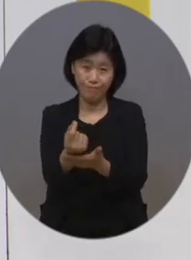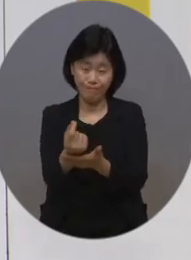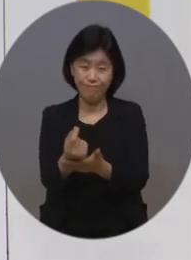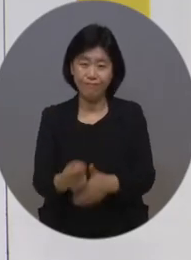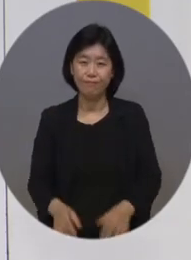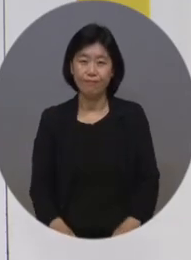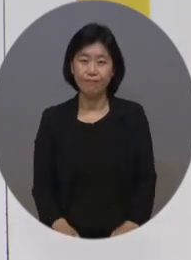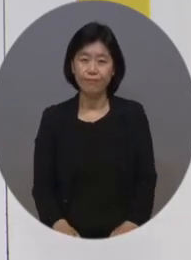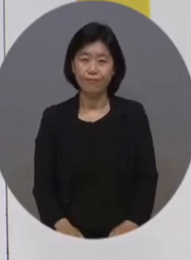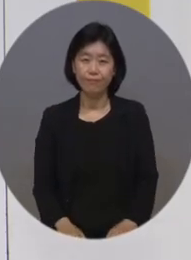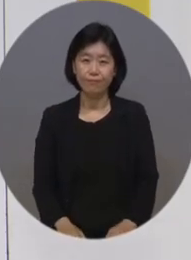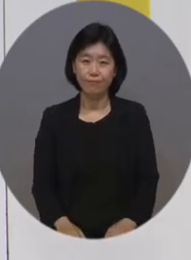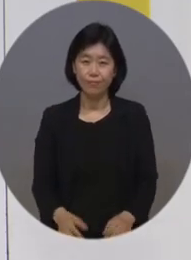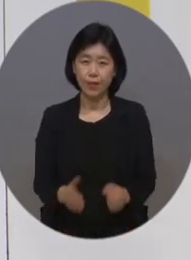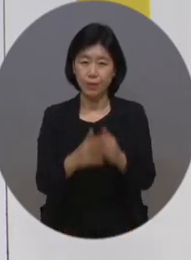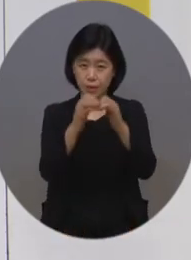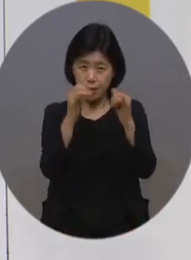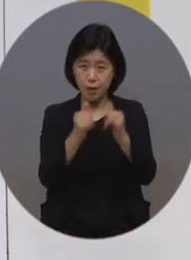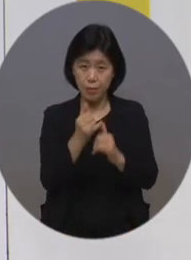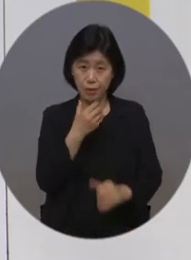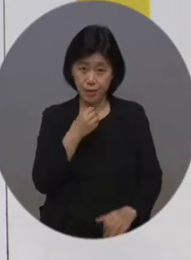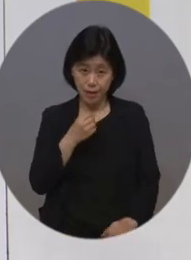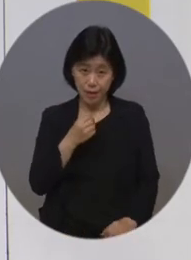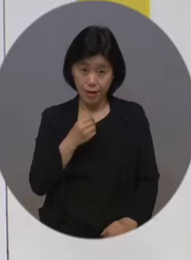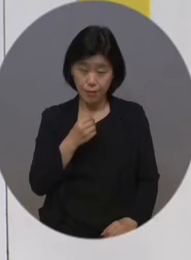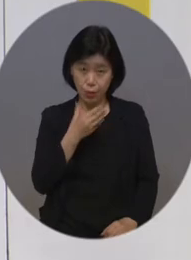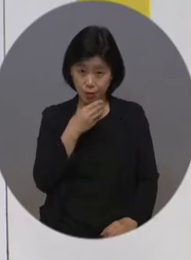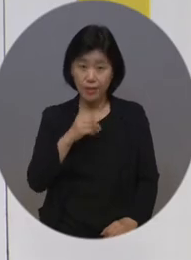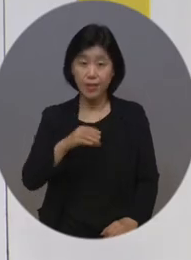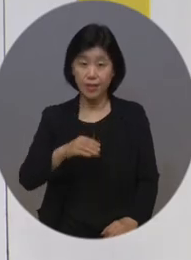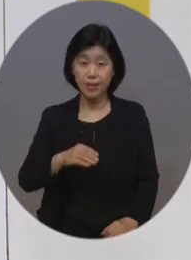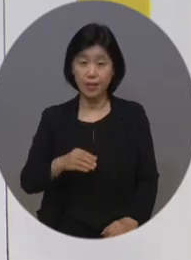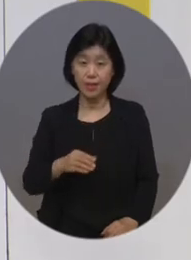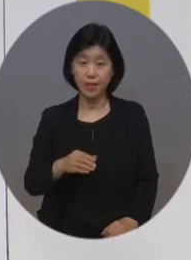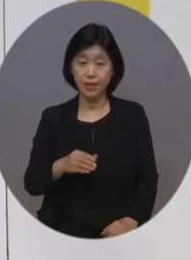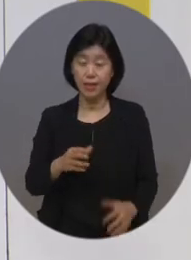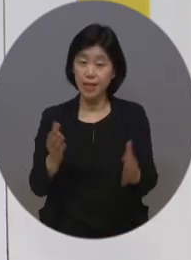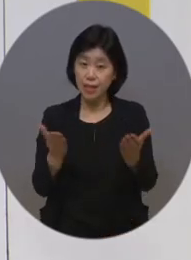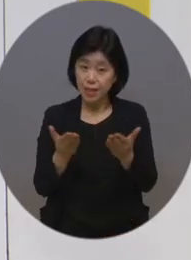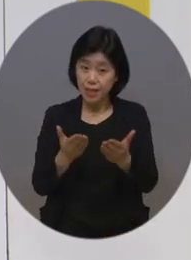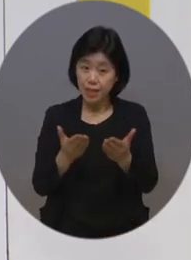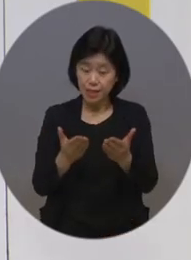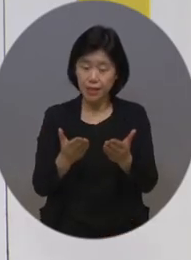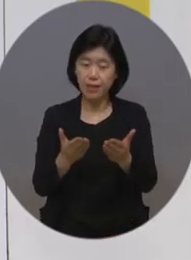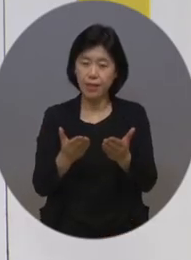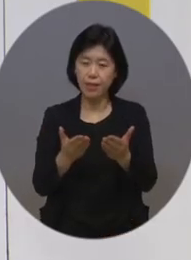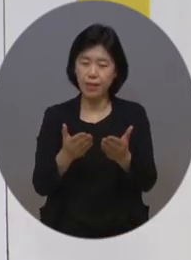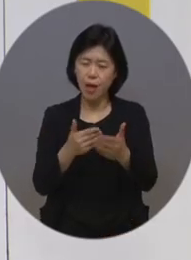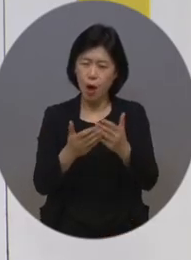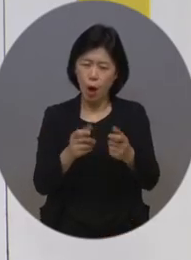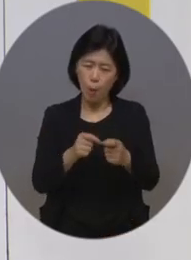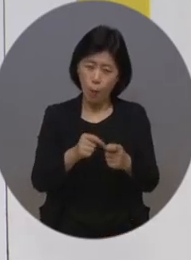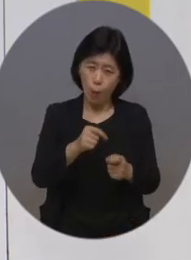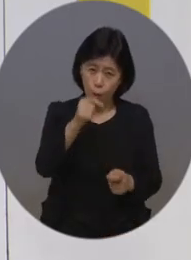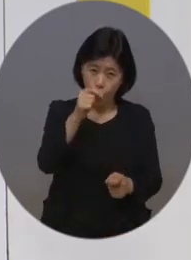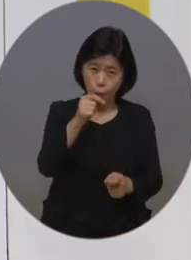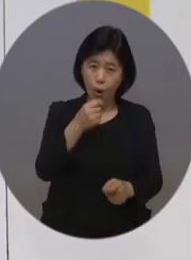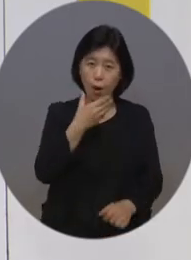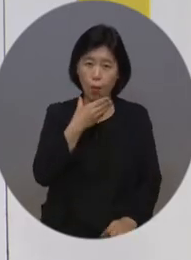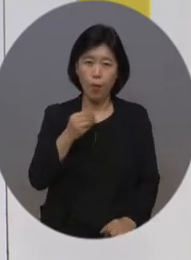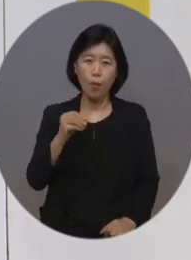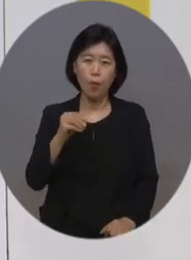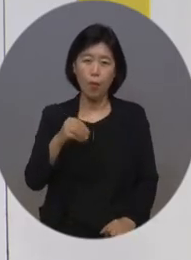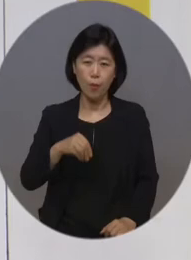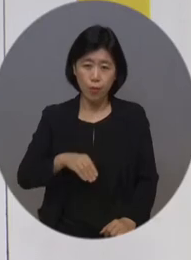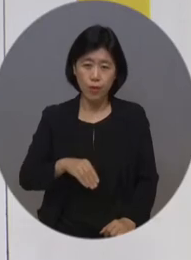그 사회복지사 어 수 시민 그 보건복지 복장과 4 장애인단체 회장님이